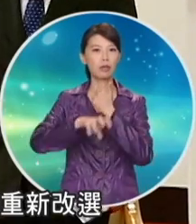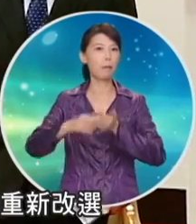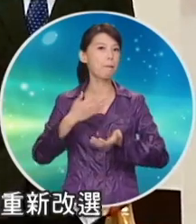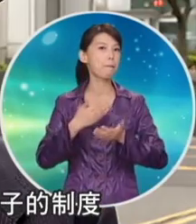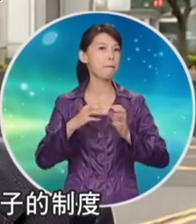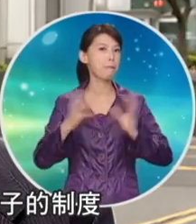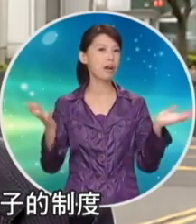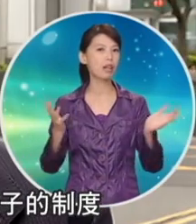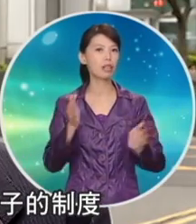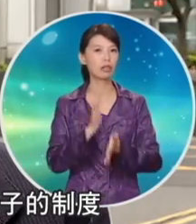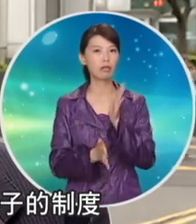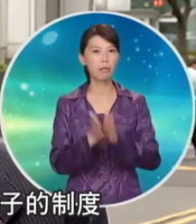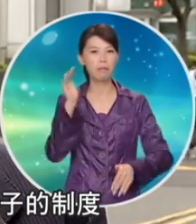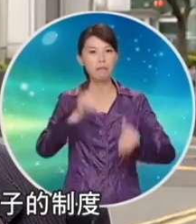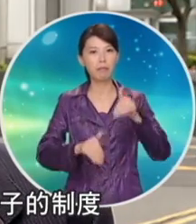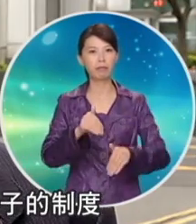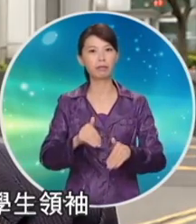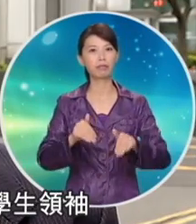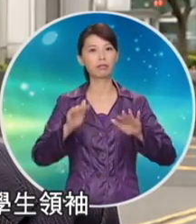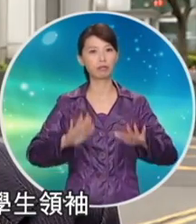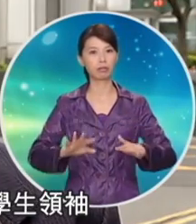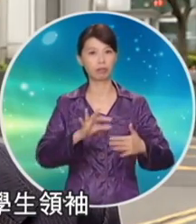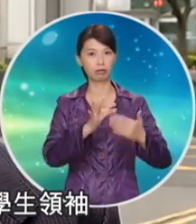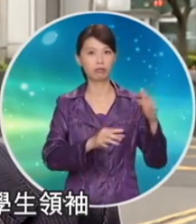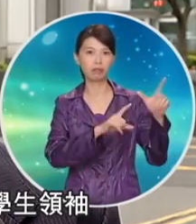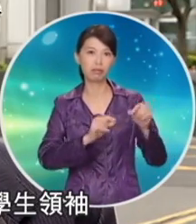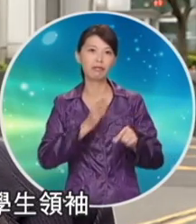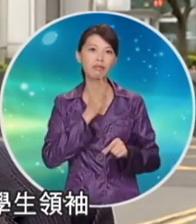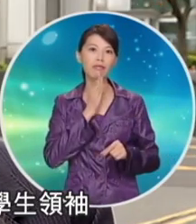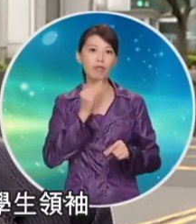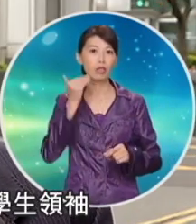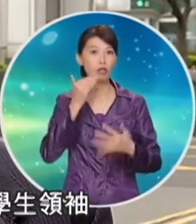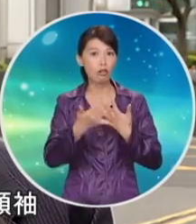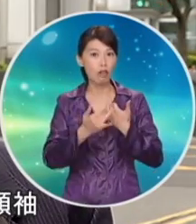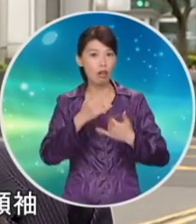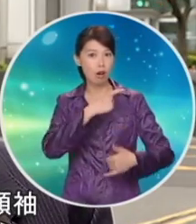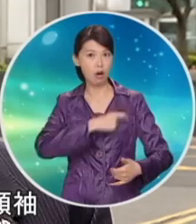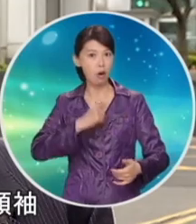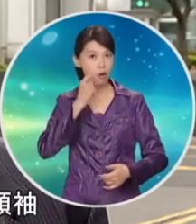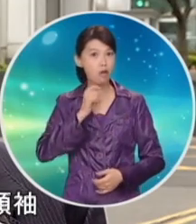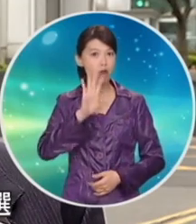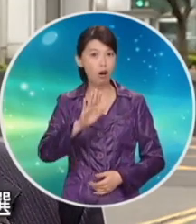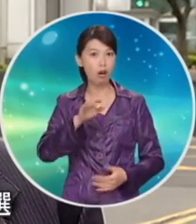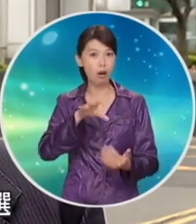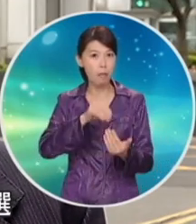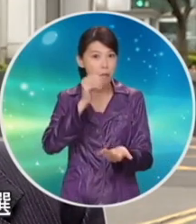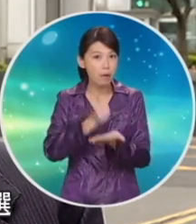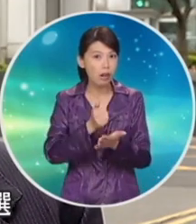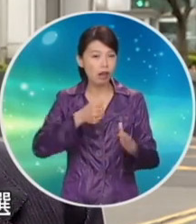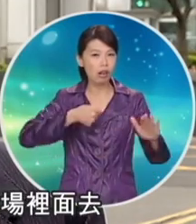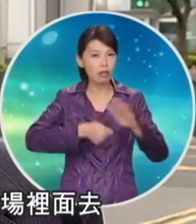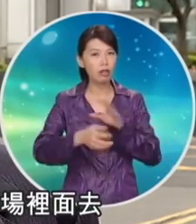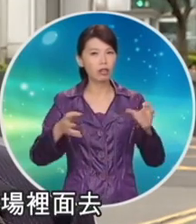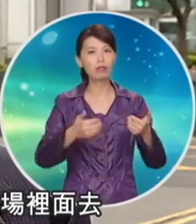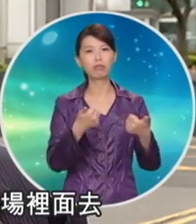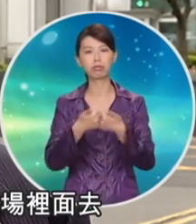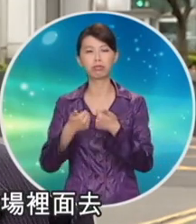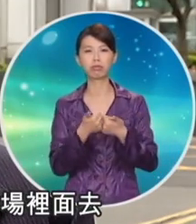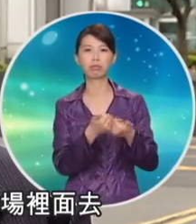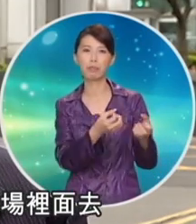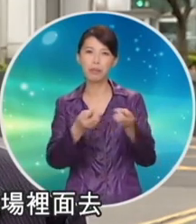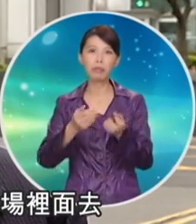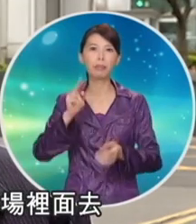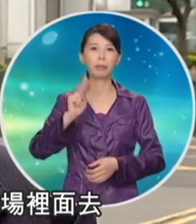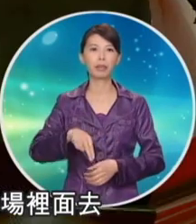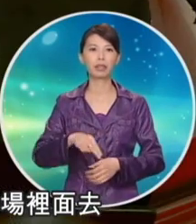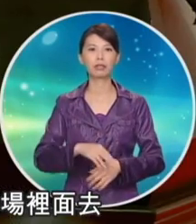选，因为我们现在有这样子的制度，改选了以后，有一些学生领袖有兴趣的学生领袖，他可以来参选，直接进入到国会的